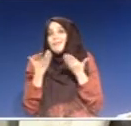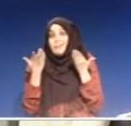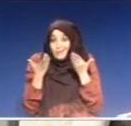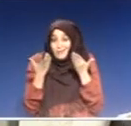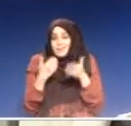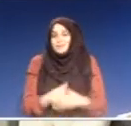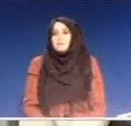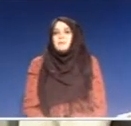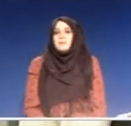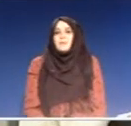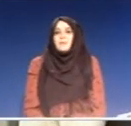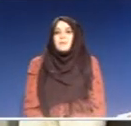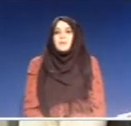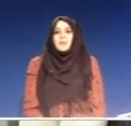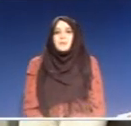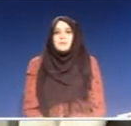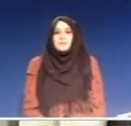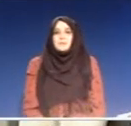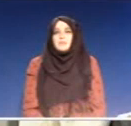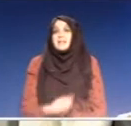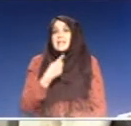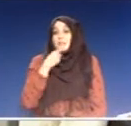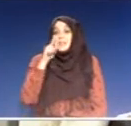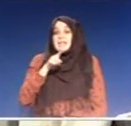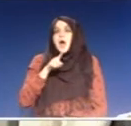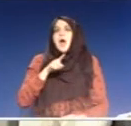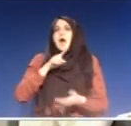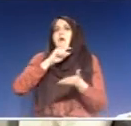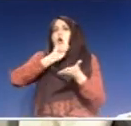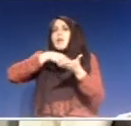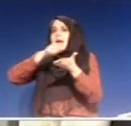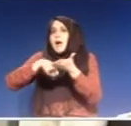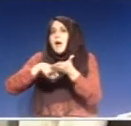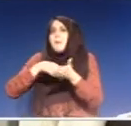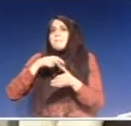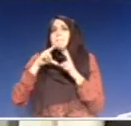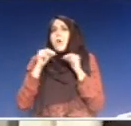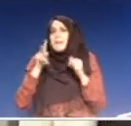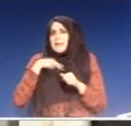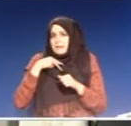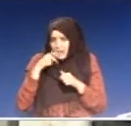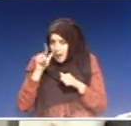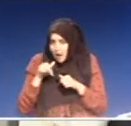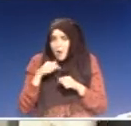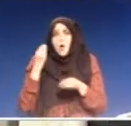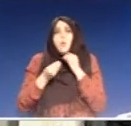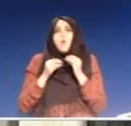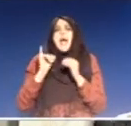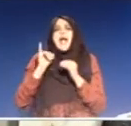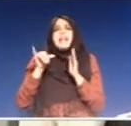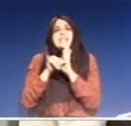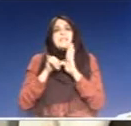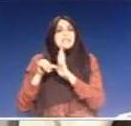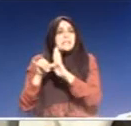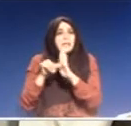خاضعة للمسح أم لا، هل هذه الأراضي عندها عقود ملكية ولا ما عندهاش عقود ملكية، هل هي راهي على الشيوع يعني في الانديفيزيون ولا لا؟